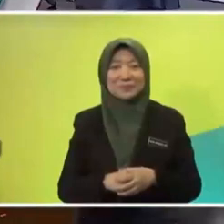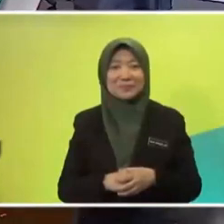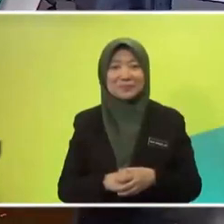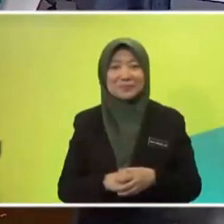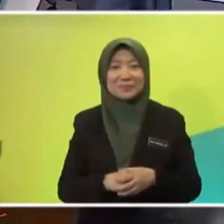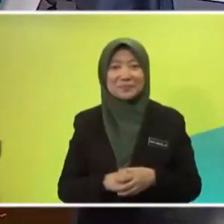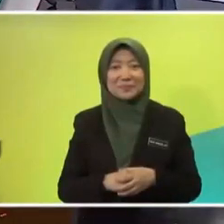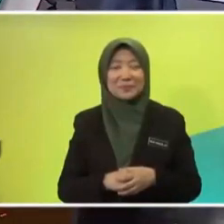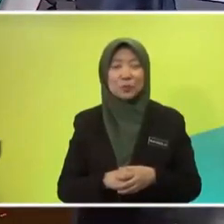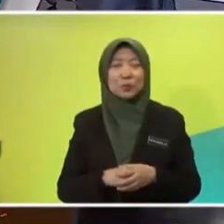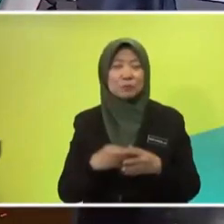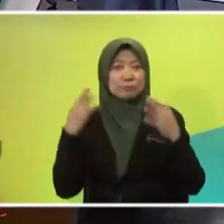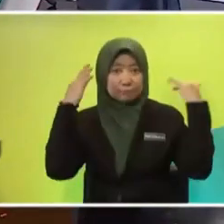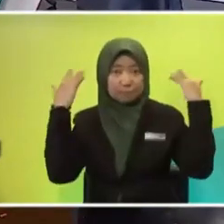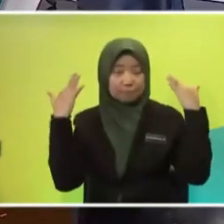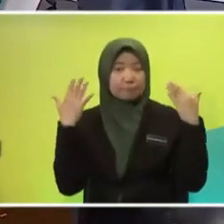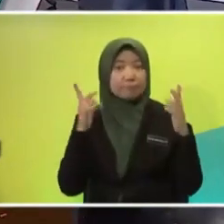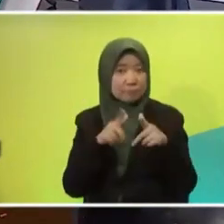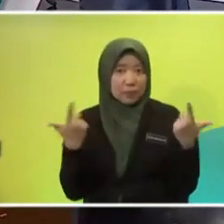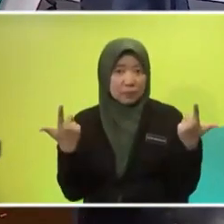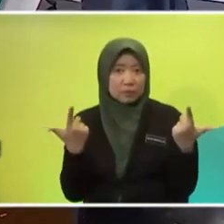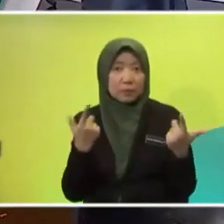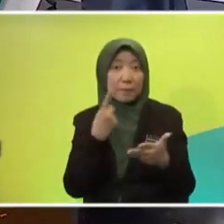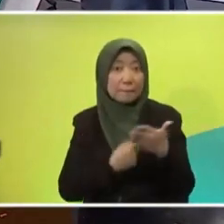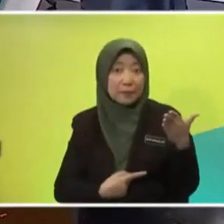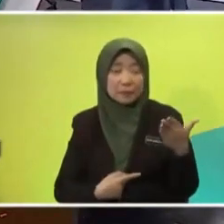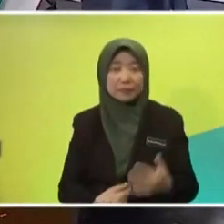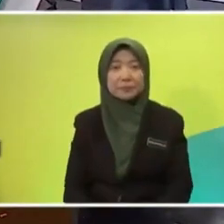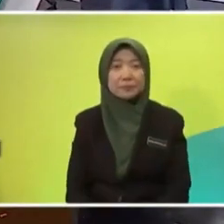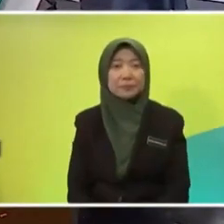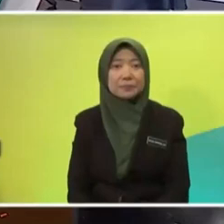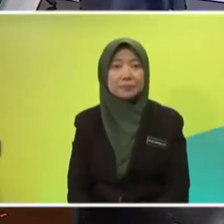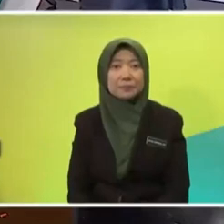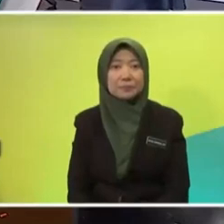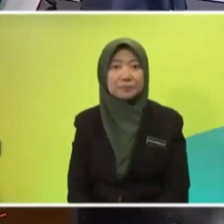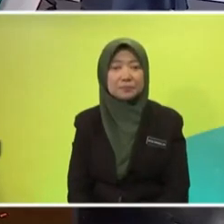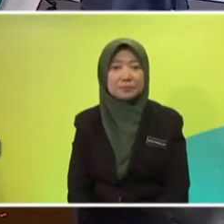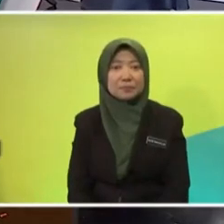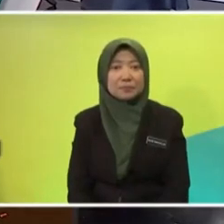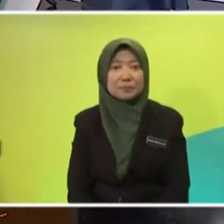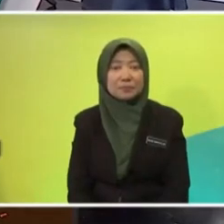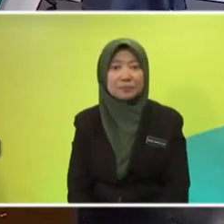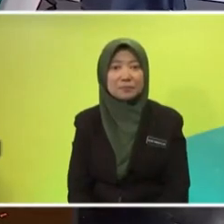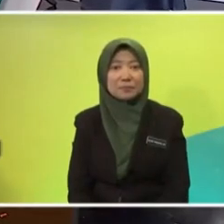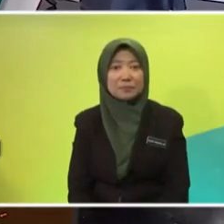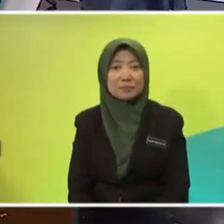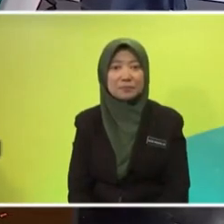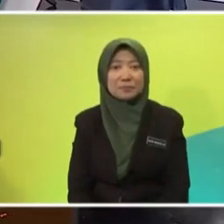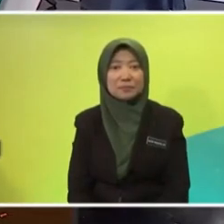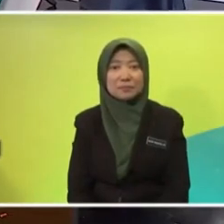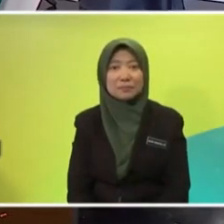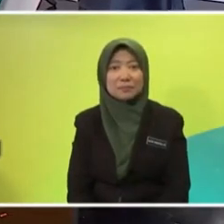Okey, bunyi seterusnya bunyi haiwan apakah? Baik, kita dengarkan bunyi ini.